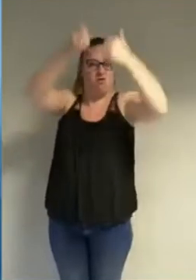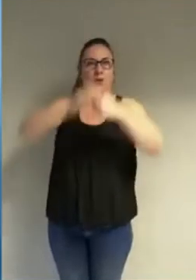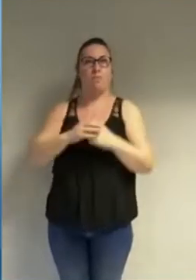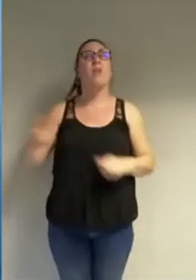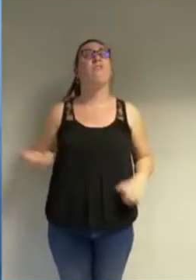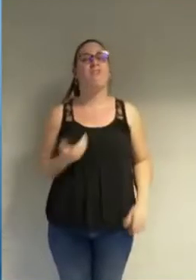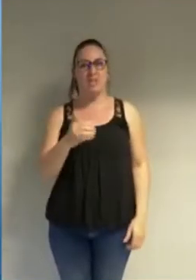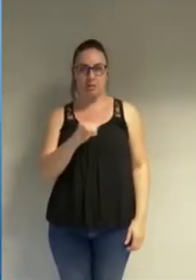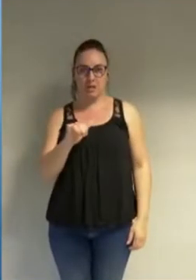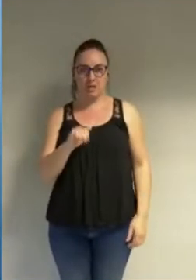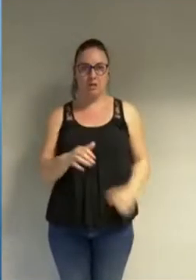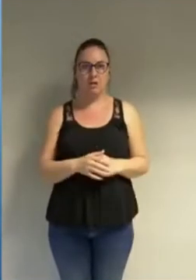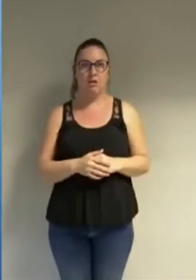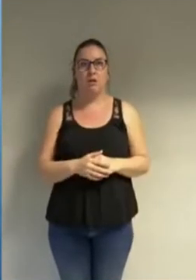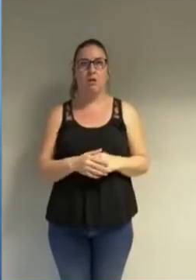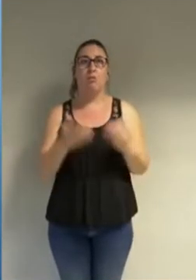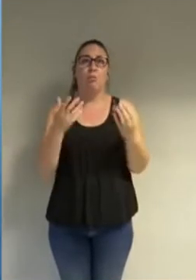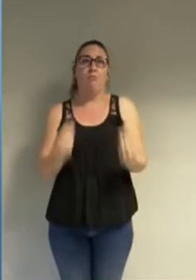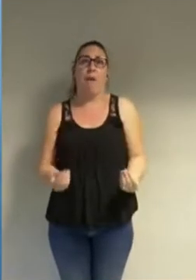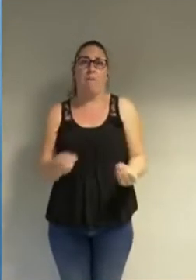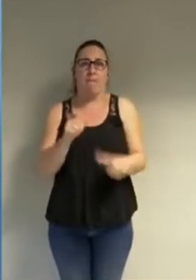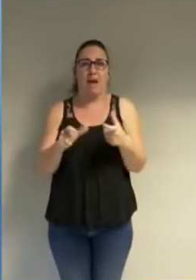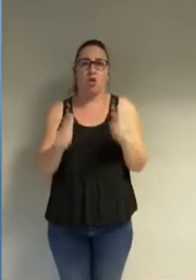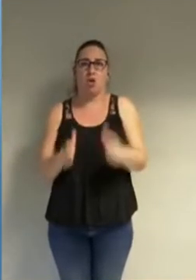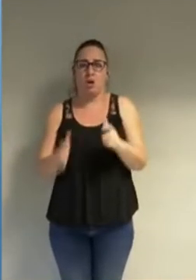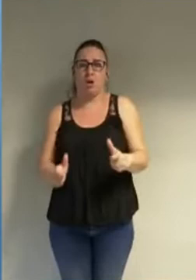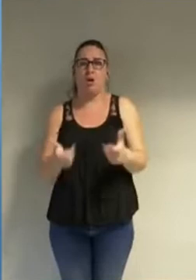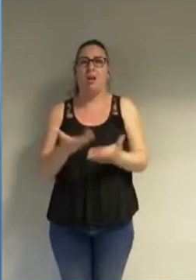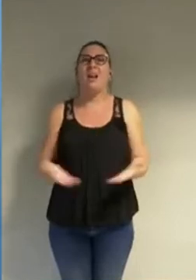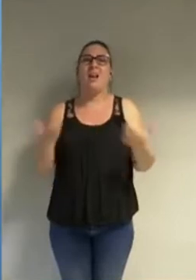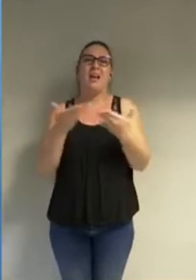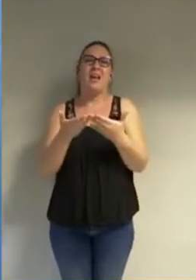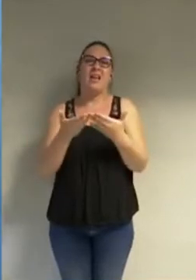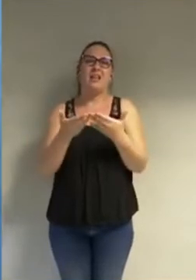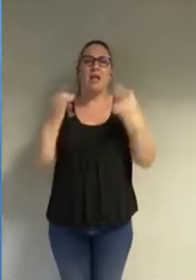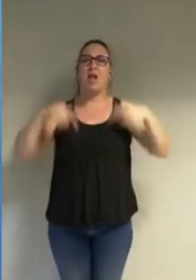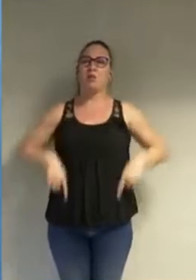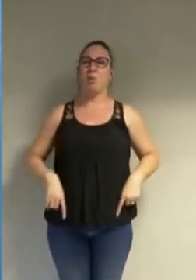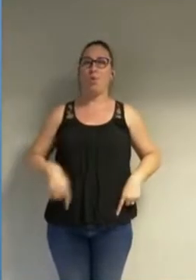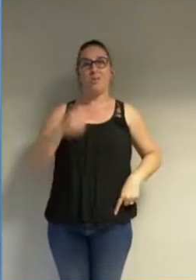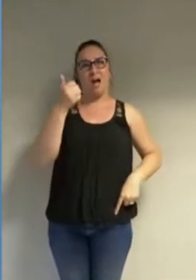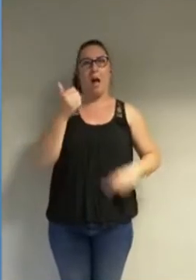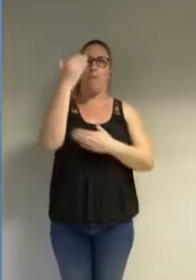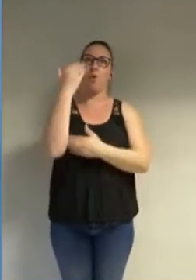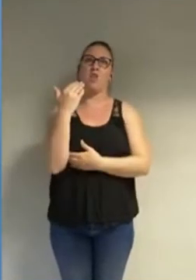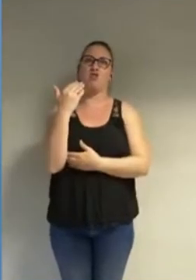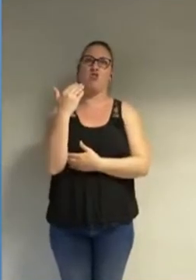victime, sinon les plus faibles, dont l'État-nation est le seul bouclier, dont évidemment